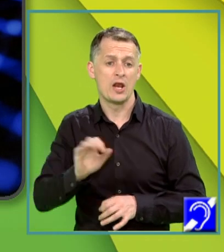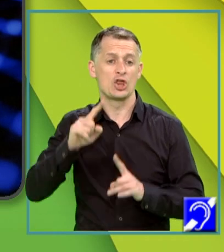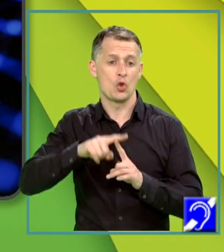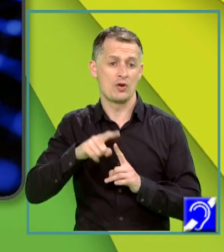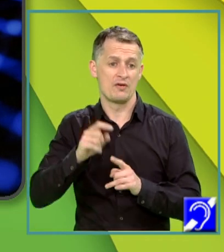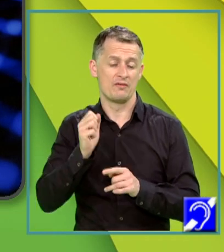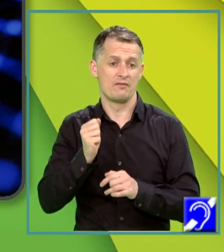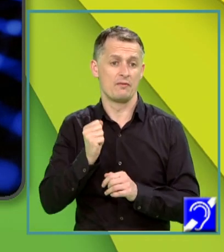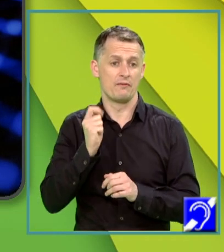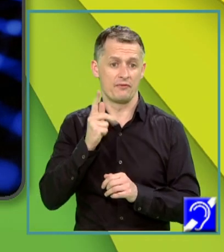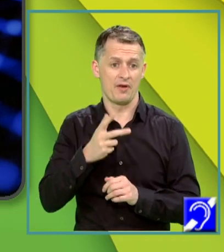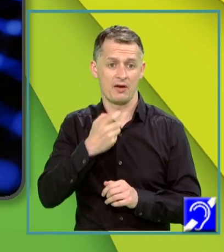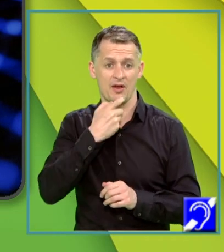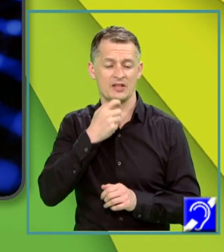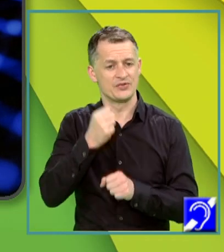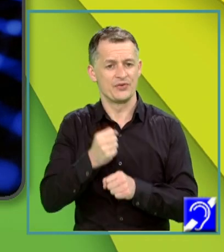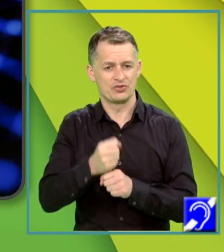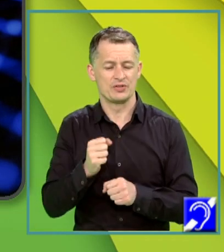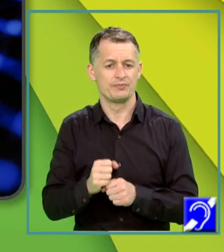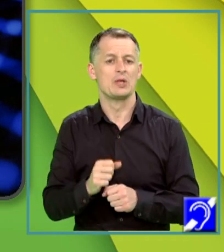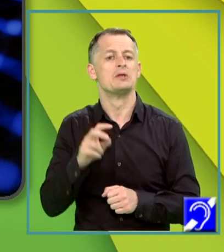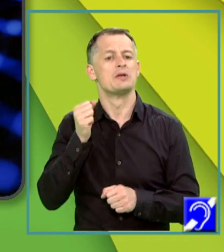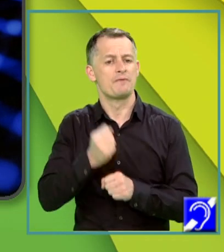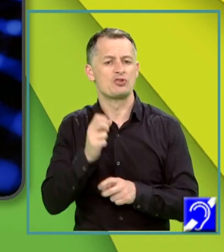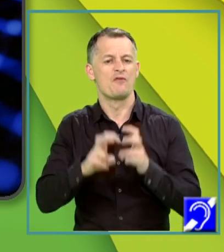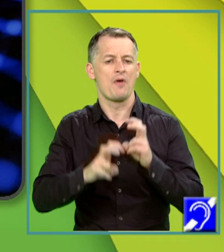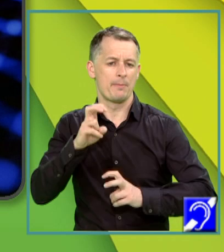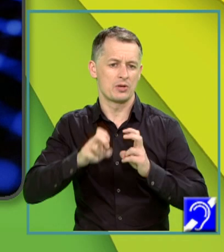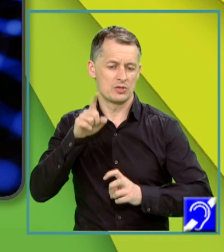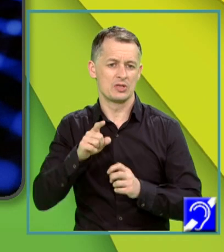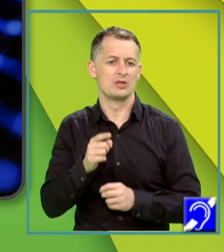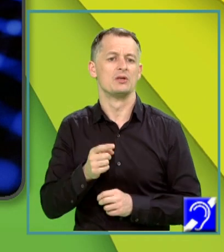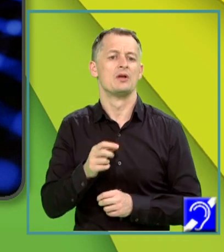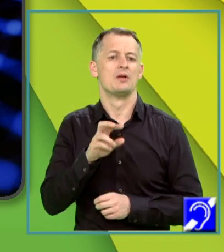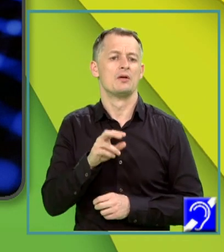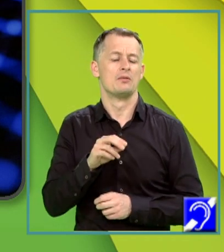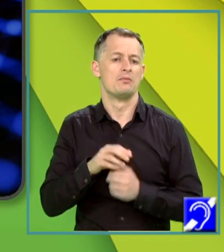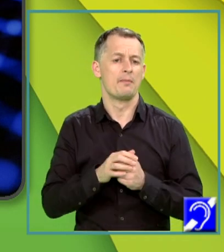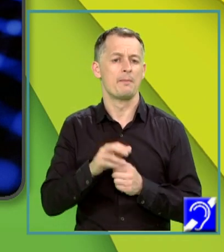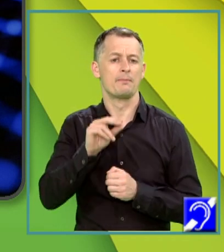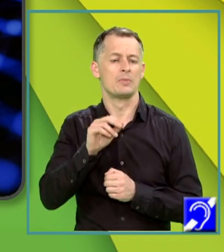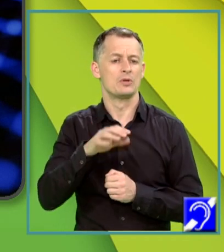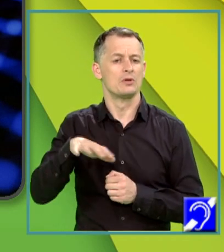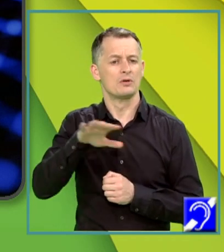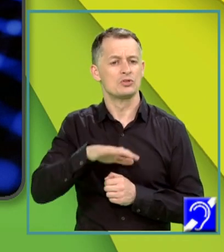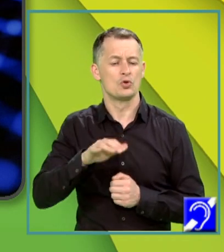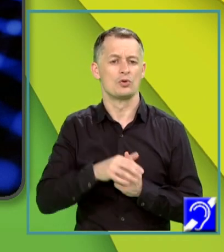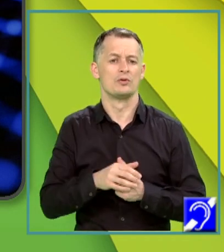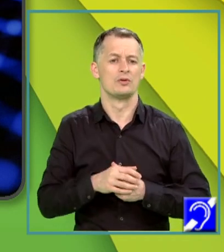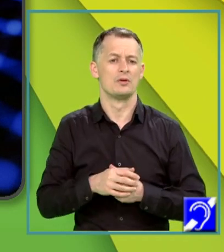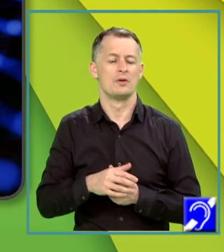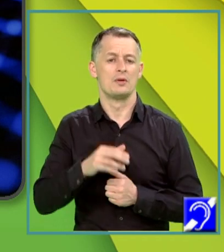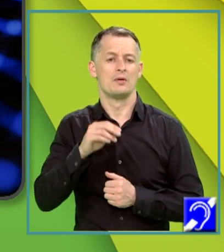petrolului se face în rafinăriile de la Ploiești brazi de ceată sa păstrat Oare cum locația inițială